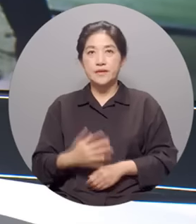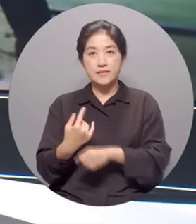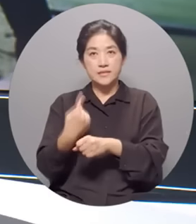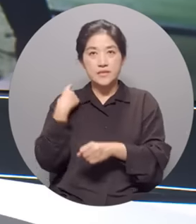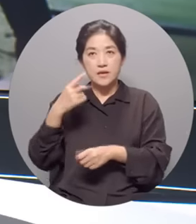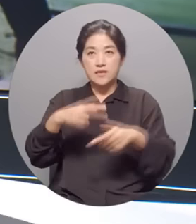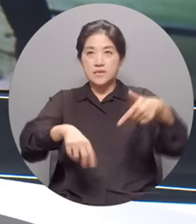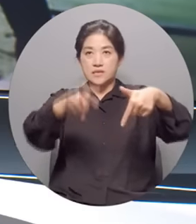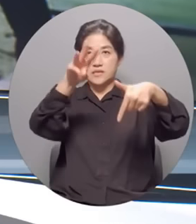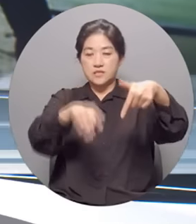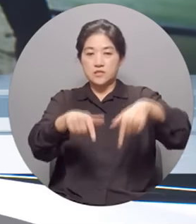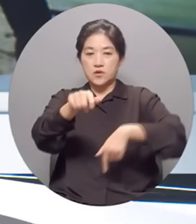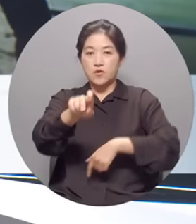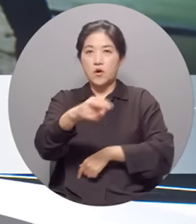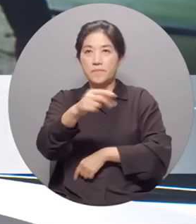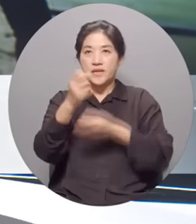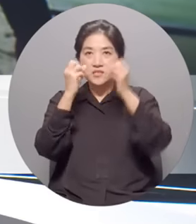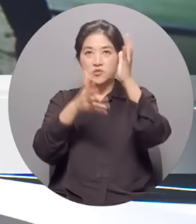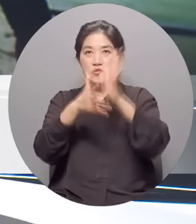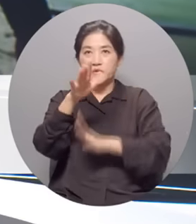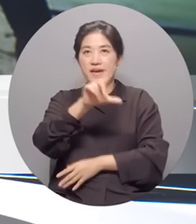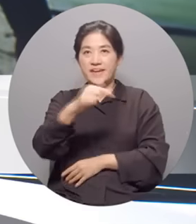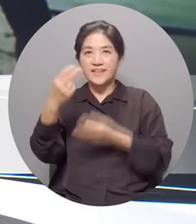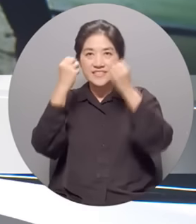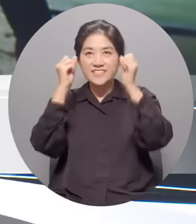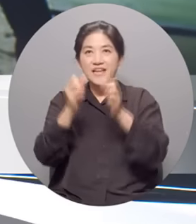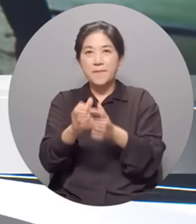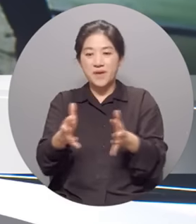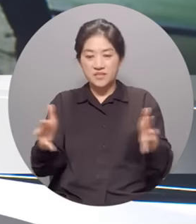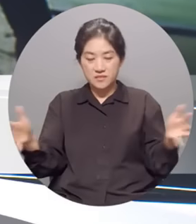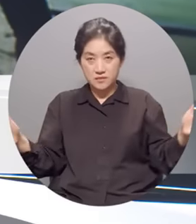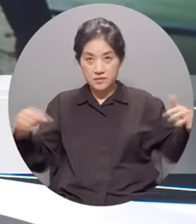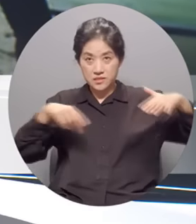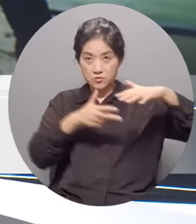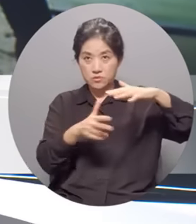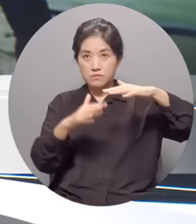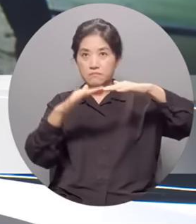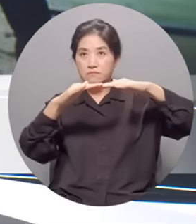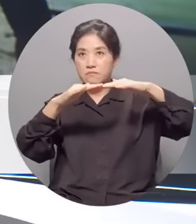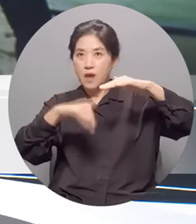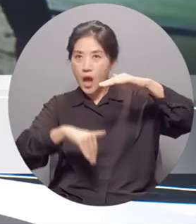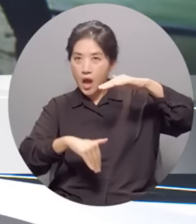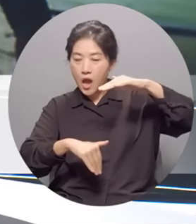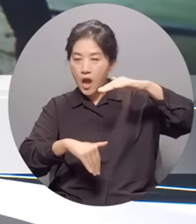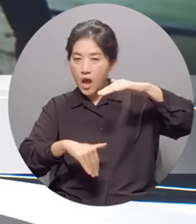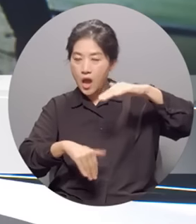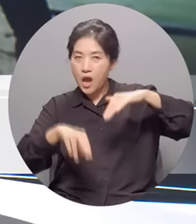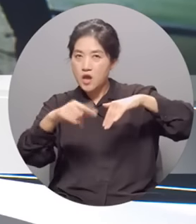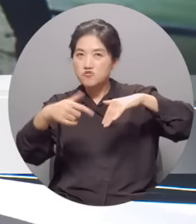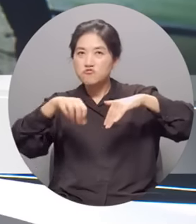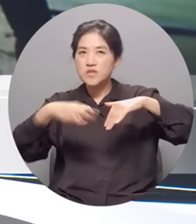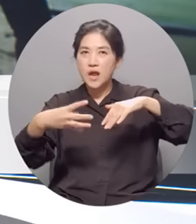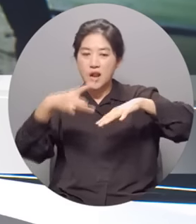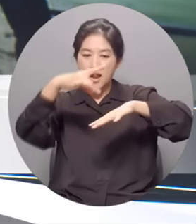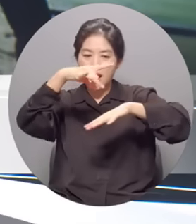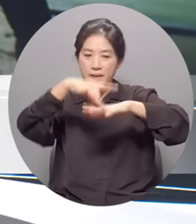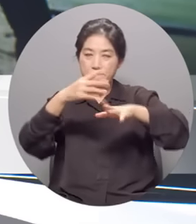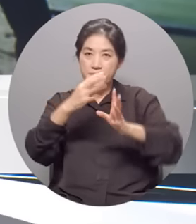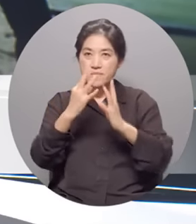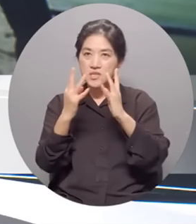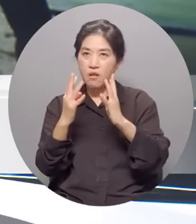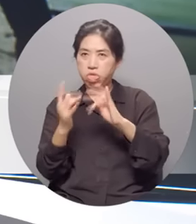지난해 인천 검단 신도시의 LH 신축 아파트에서 지하주차장이 무너진 이른바 순살 아파트 사건 기억하실